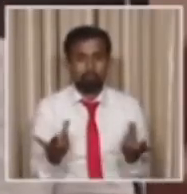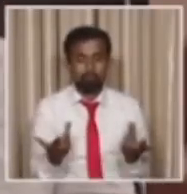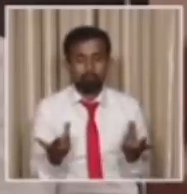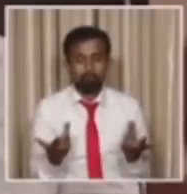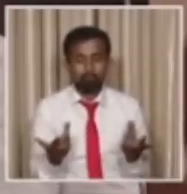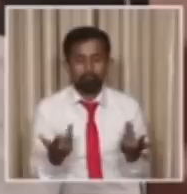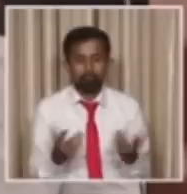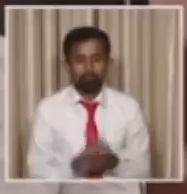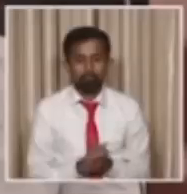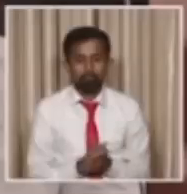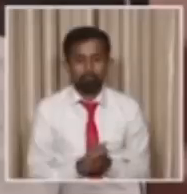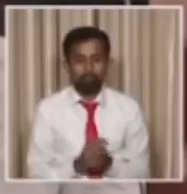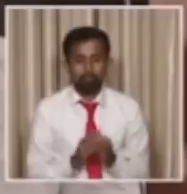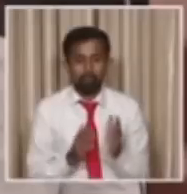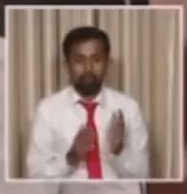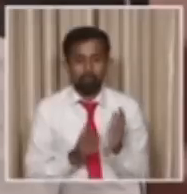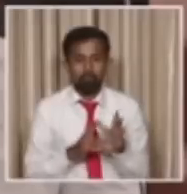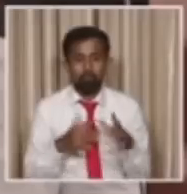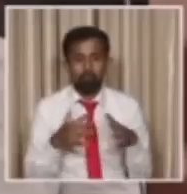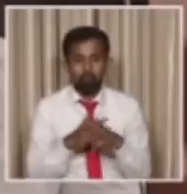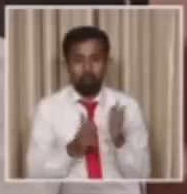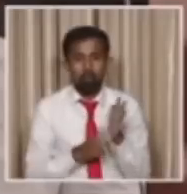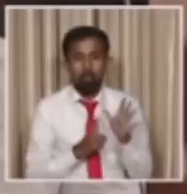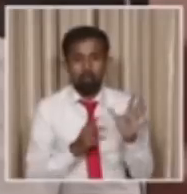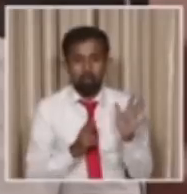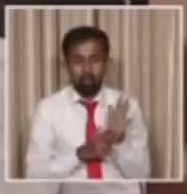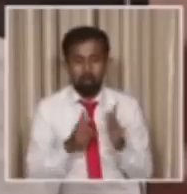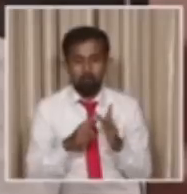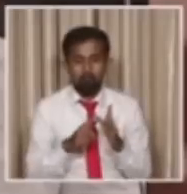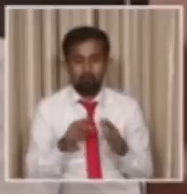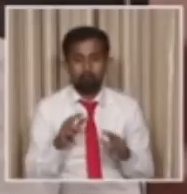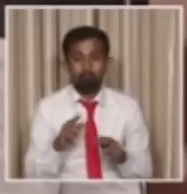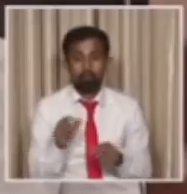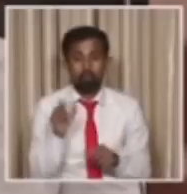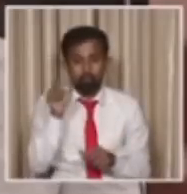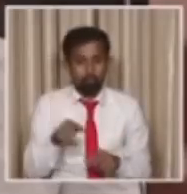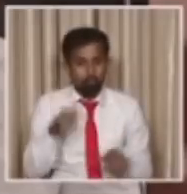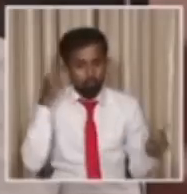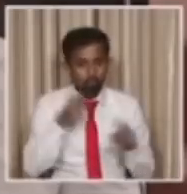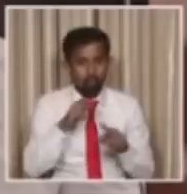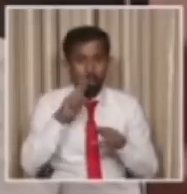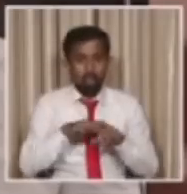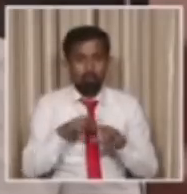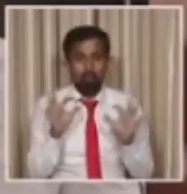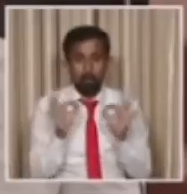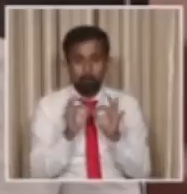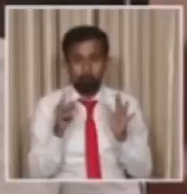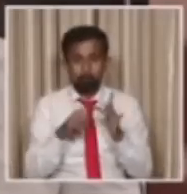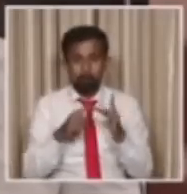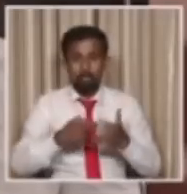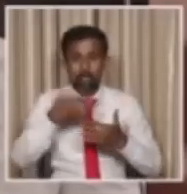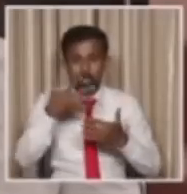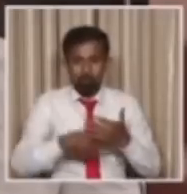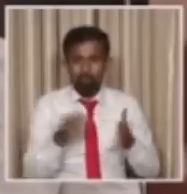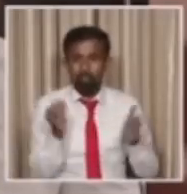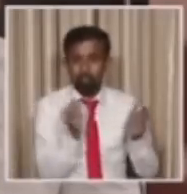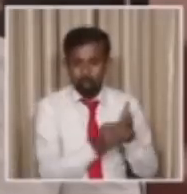දැන් නෞෆ මෞලවි ගැන FBI රිපෝර්ට්ස් වලත් සඳහන් වෙලා තියෙනවා.